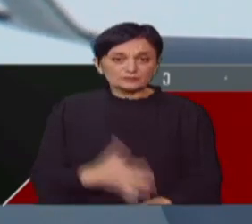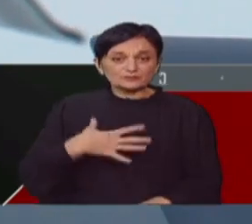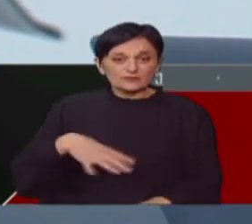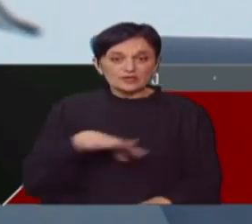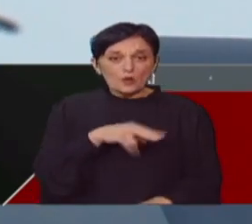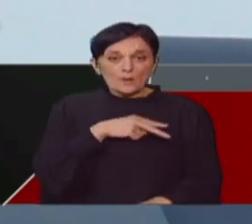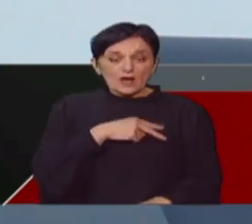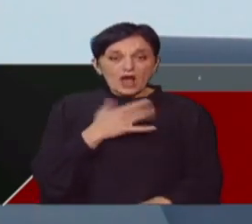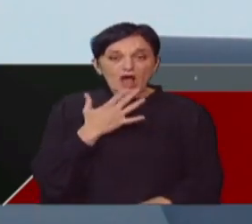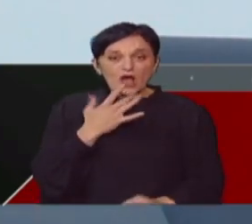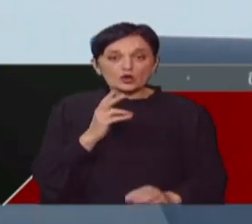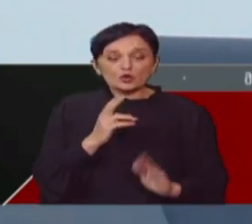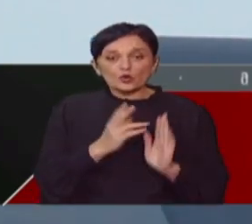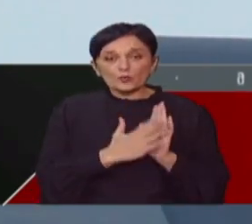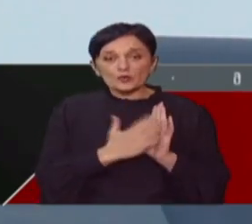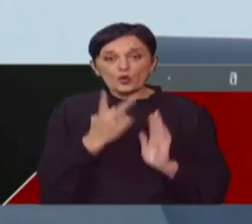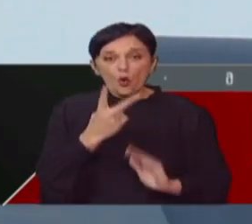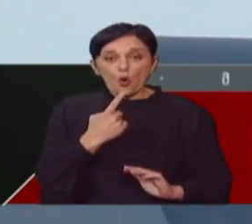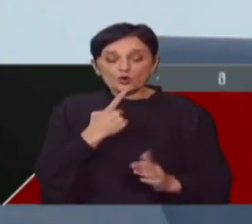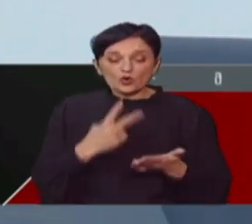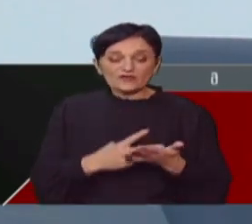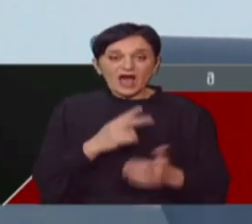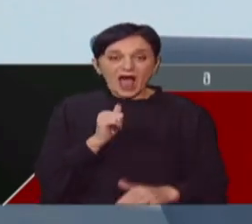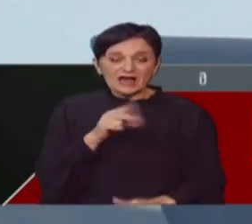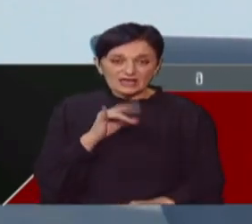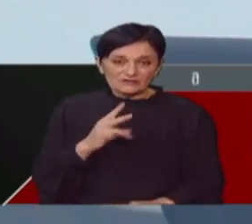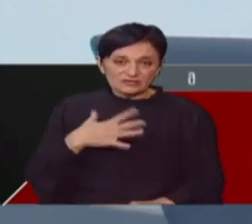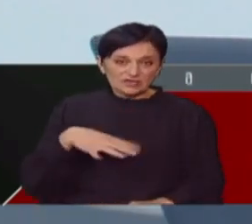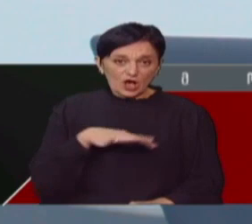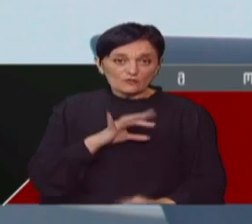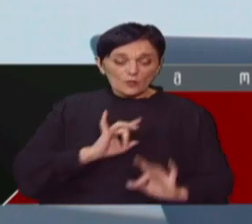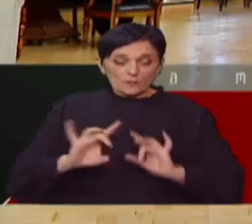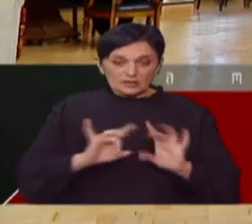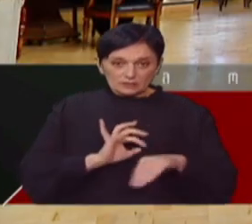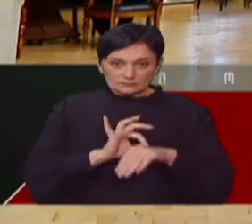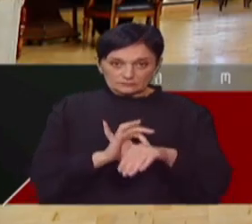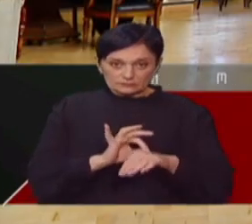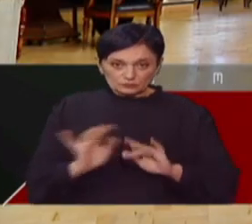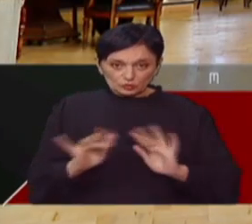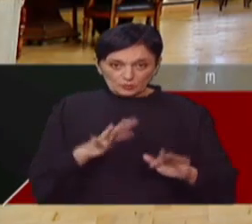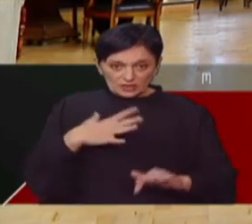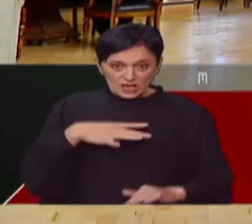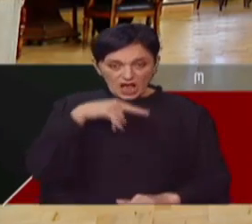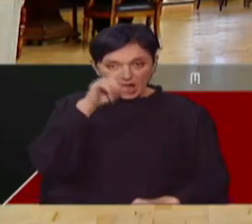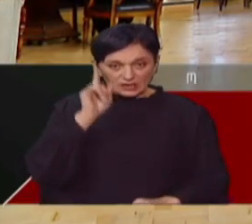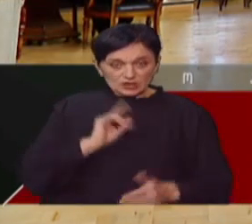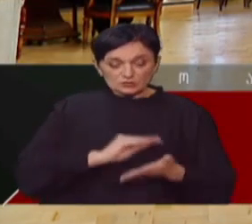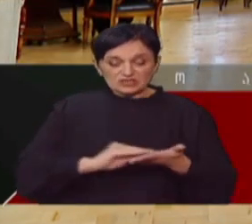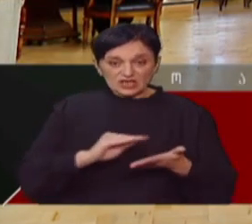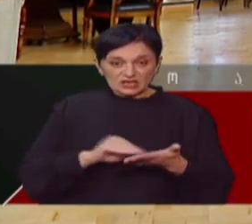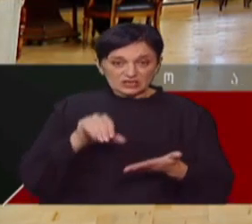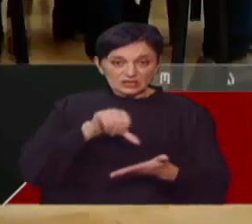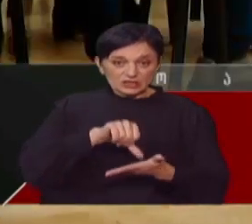საქართველოს პარლამენტის ეროვნულ ბიბლიოთეკაში ორენოვანი წიგნის ჰეიდარ ალიევი და საქართველოს პრეზიდენტია გამართა ღონისძიებას ქართველი და აზერბაიჯანელი მწერლები